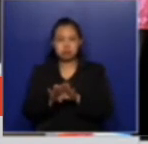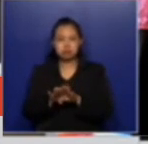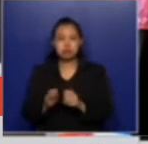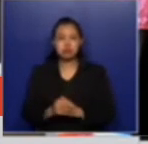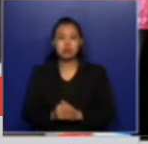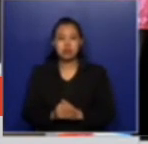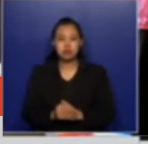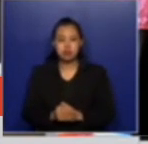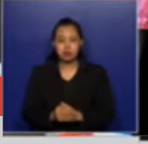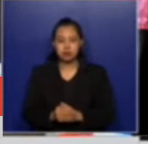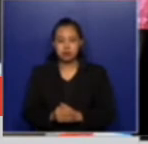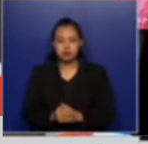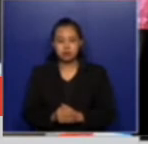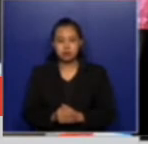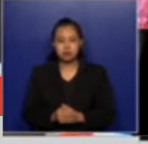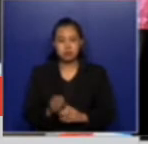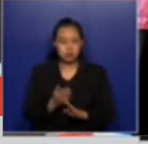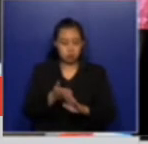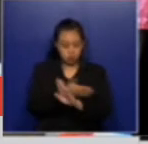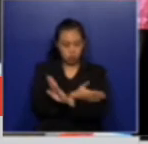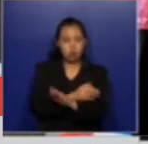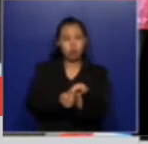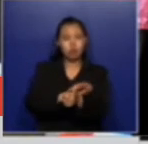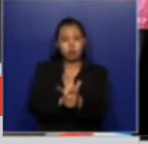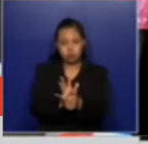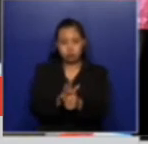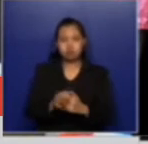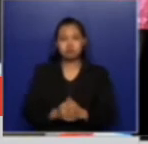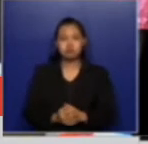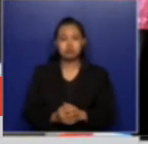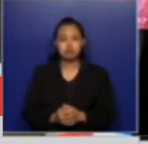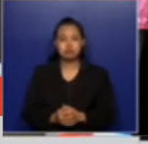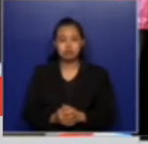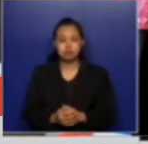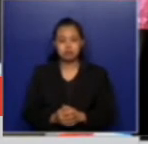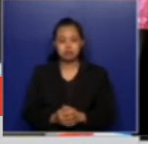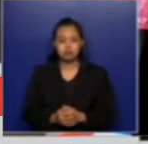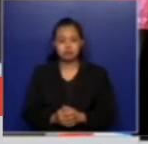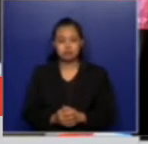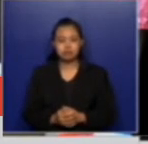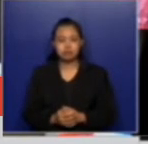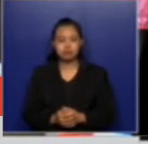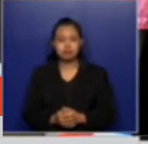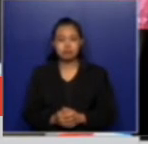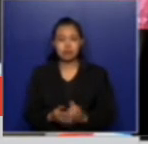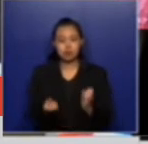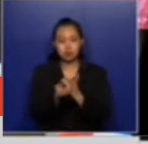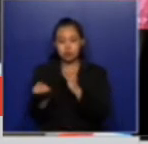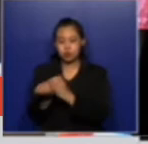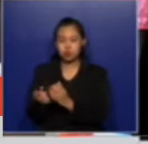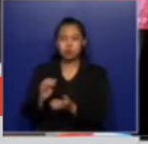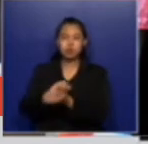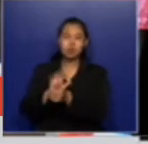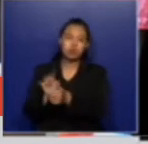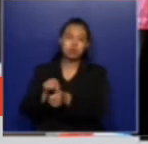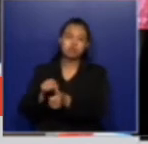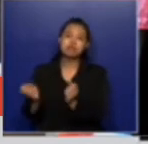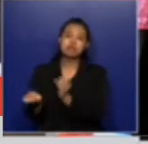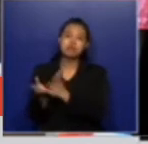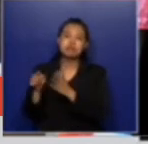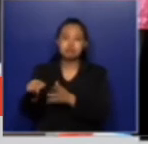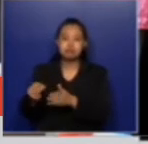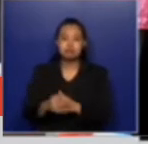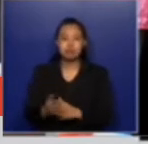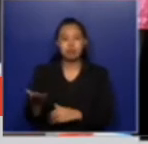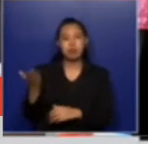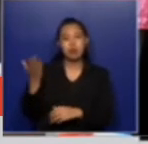ควิดจะมาพอโควิดมาวันนี้โดนเตะเข้าโกให้โควิดทั้งหมดครับแต่จริงๆเนี่ยมันเสร็จไป